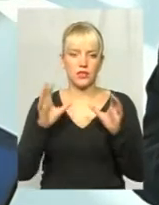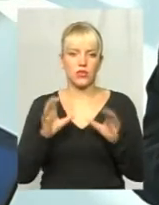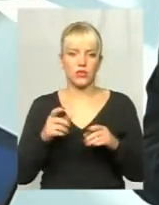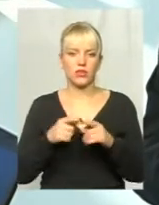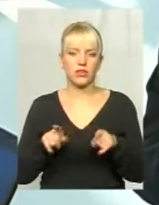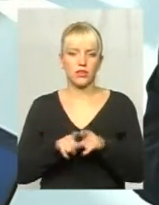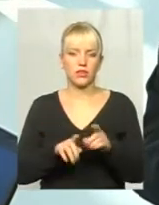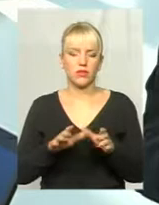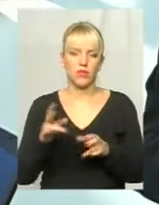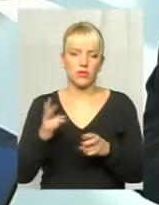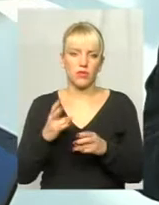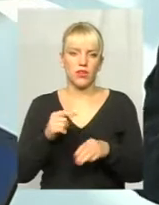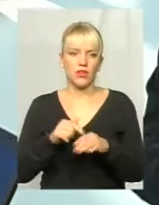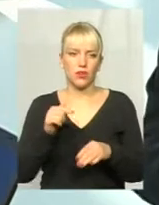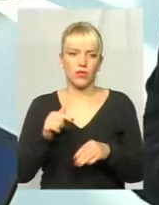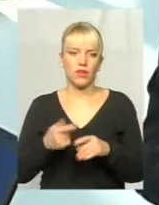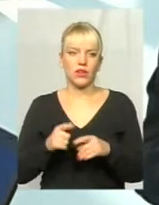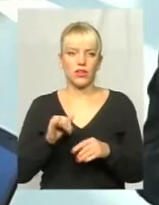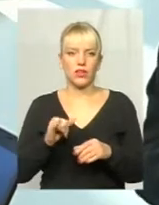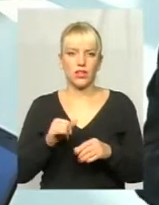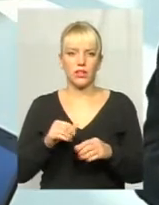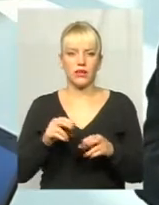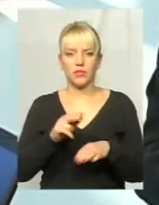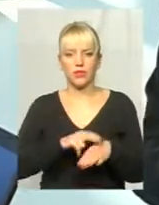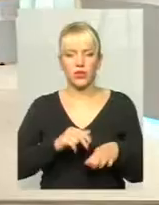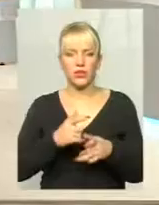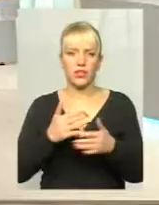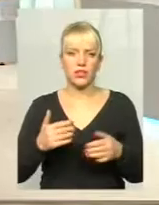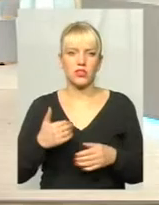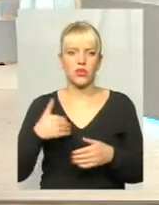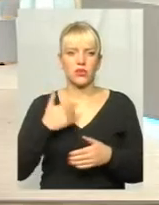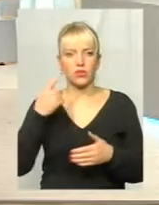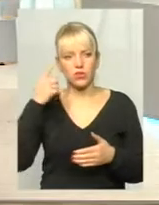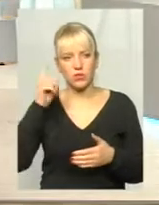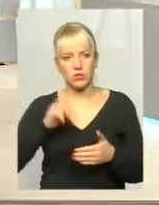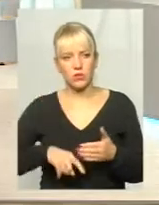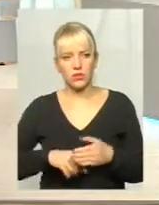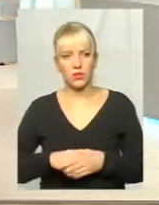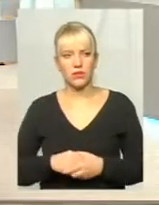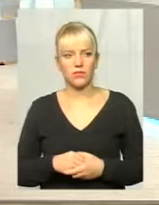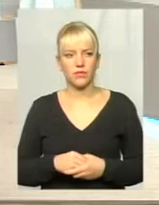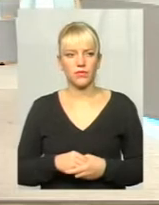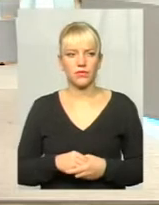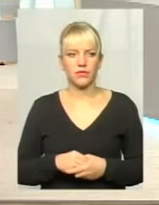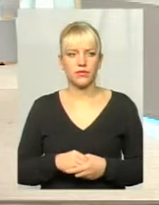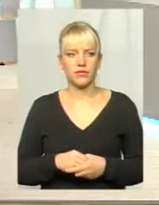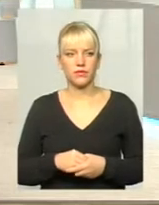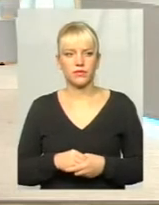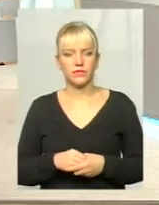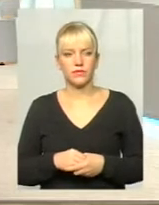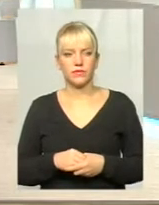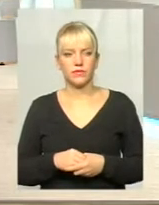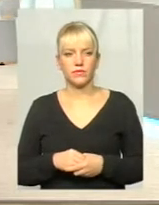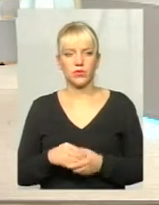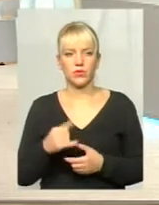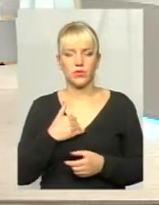і правоохоронні органи, і наше управління. Що ж, хочеться сподіватися, що так, буквально з 30 секунд, нас,